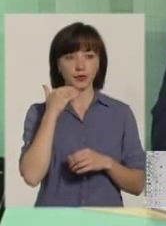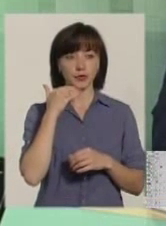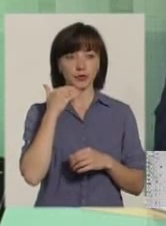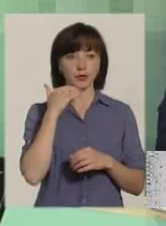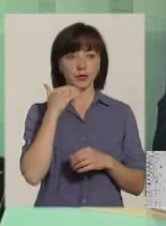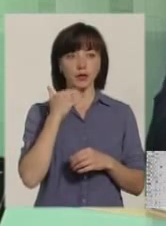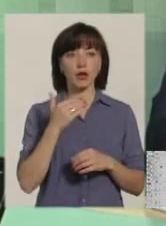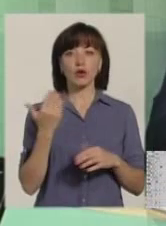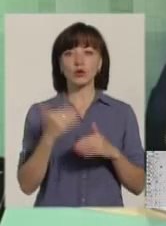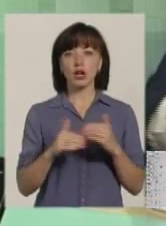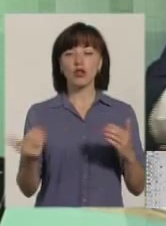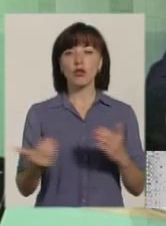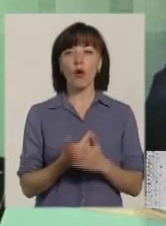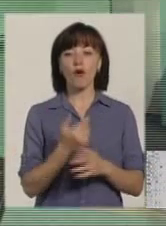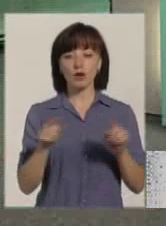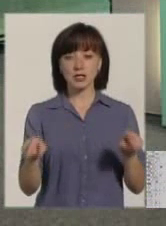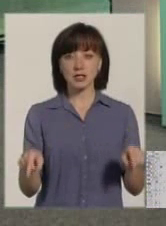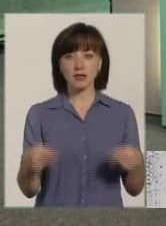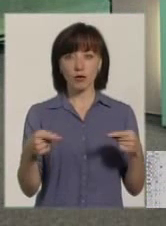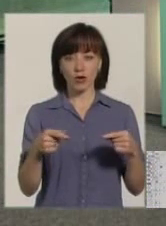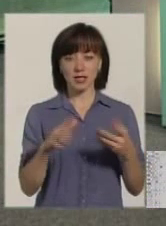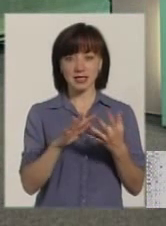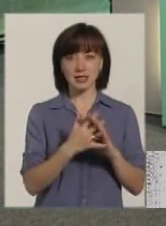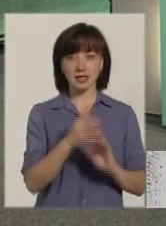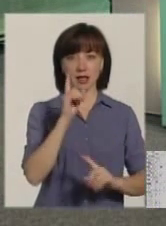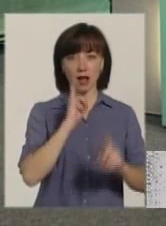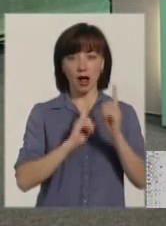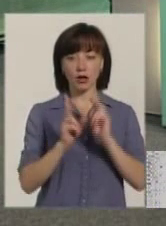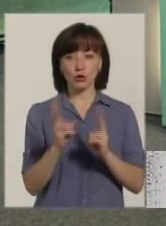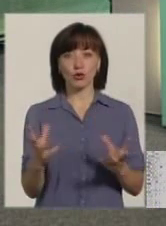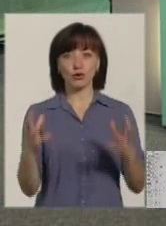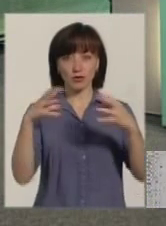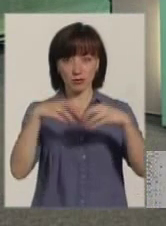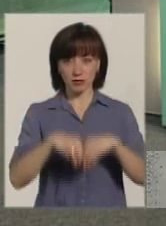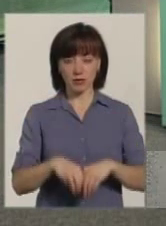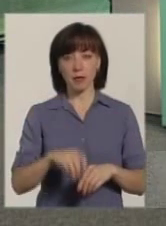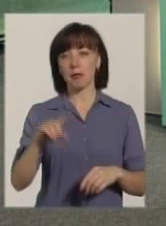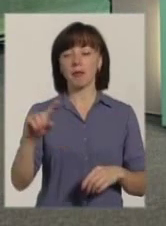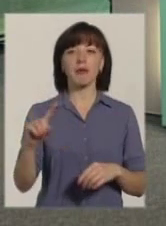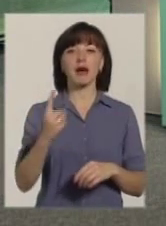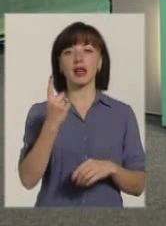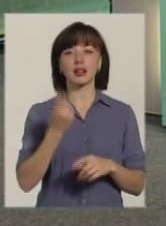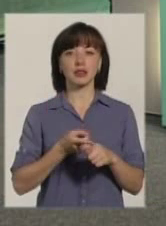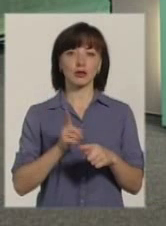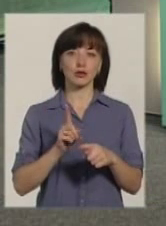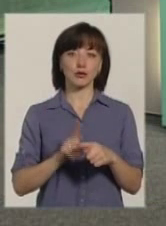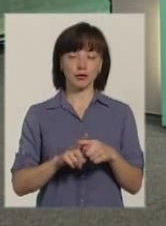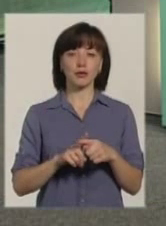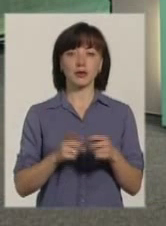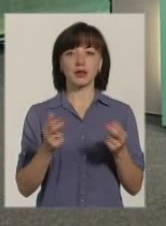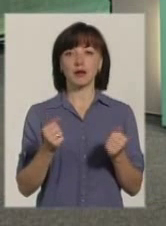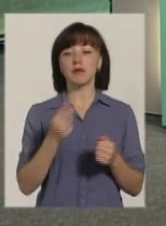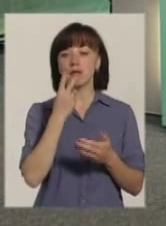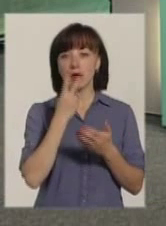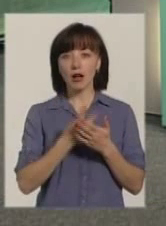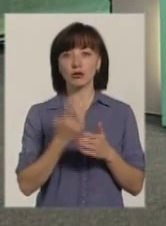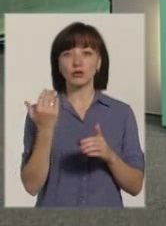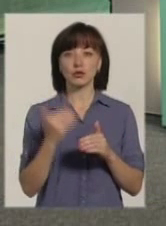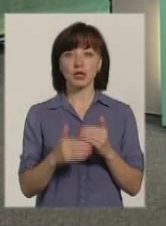включений в перспективний план і прийняли рішення всі сільські ради об'єднання тобто, громади, вони на першому шляху, вони бачать